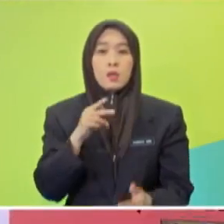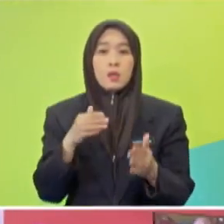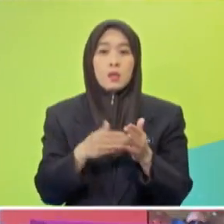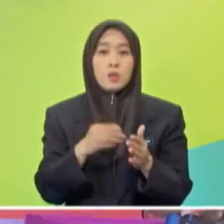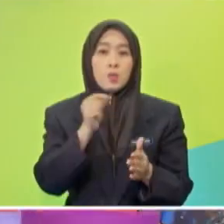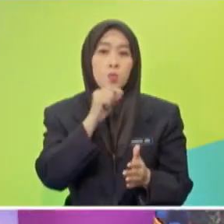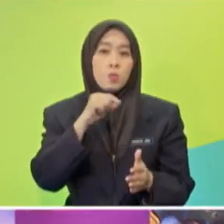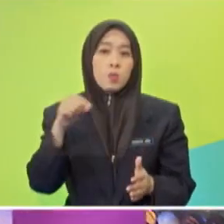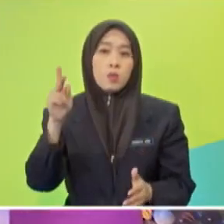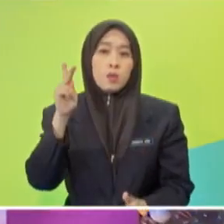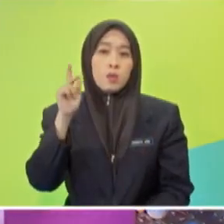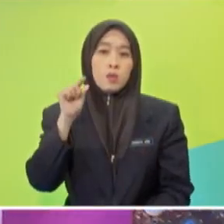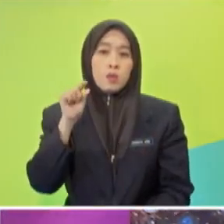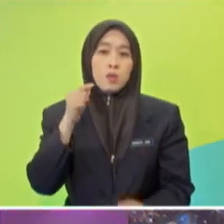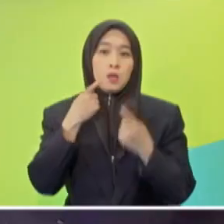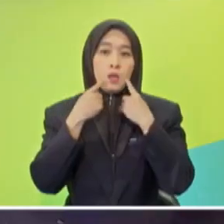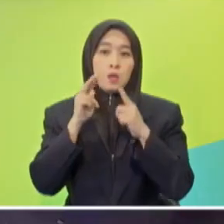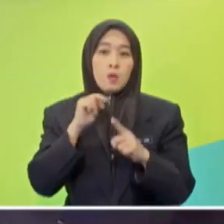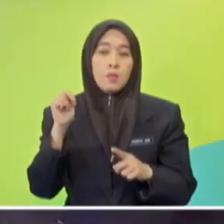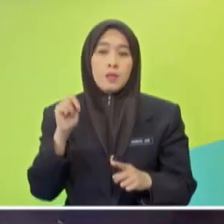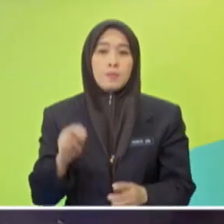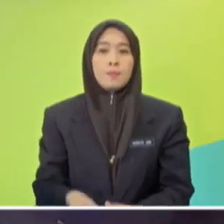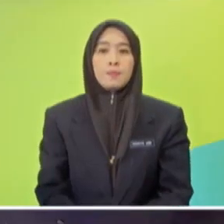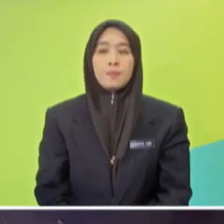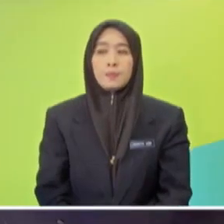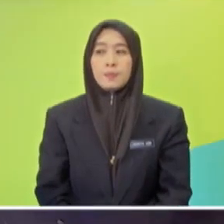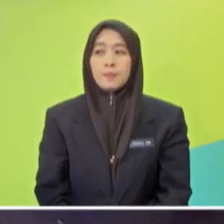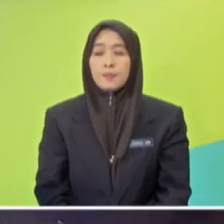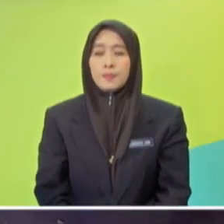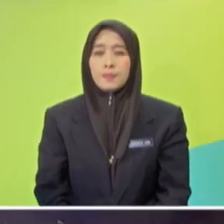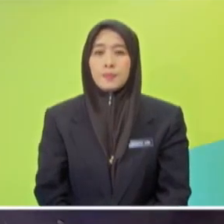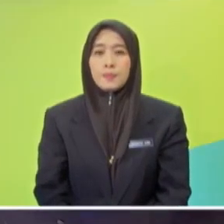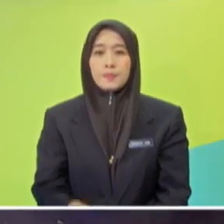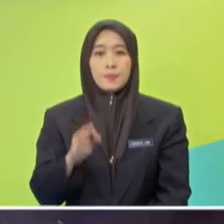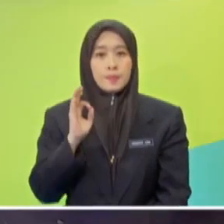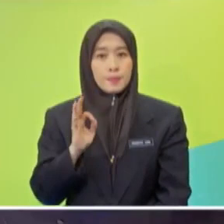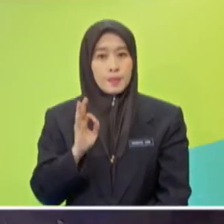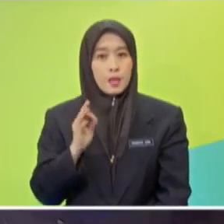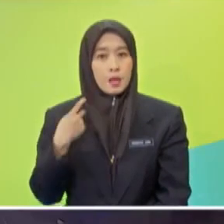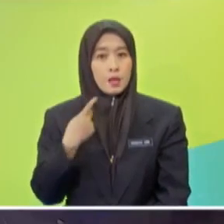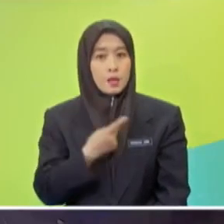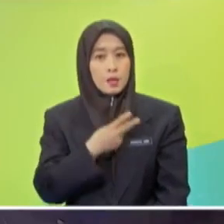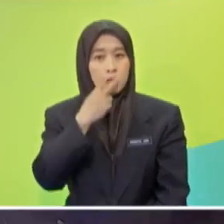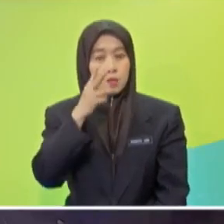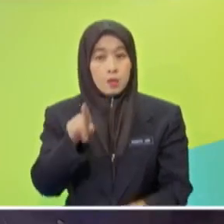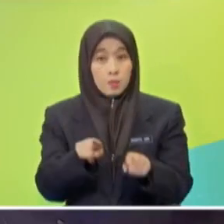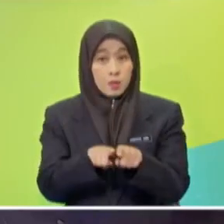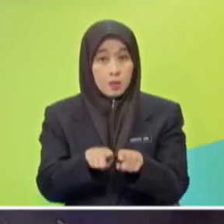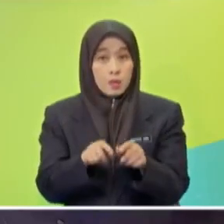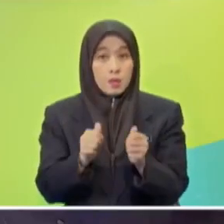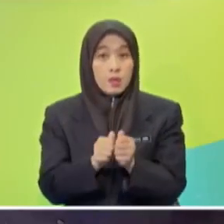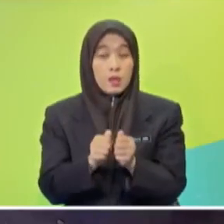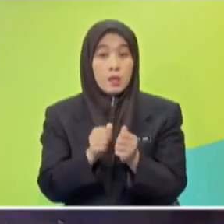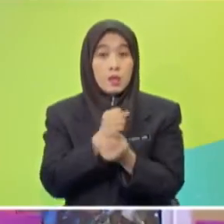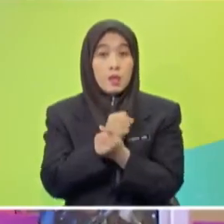keji jawaban kita oke itu eee kita tengok dekat sini sama tak dengan penyelesaian Cikgu jawab